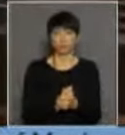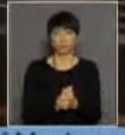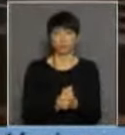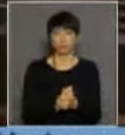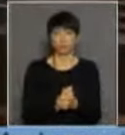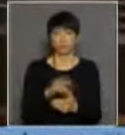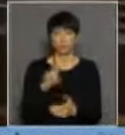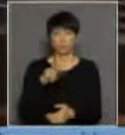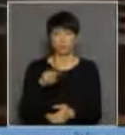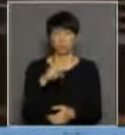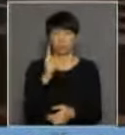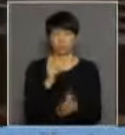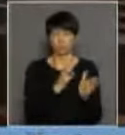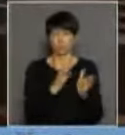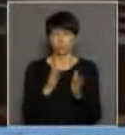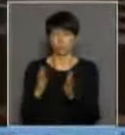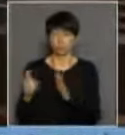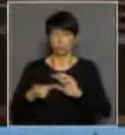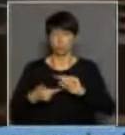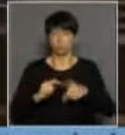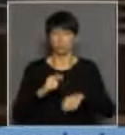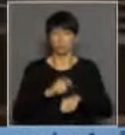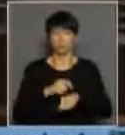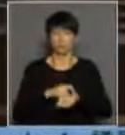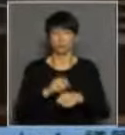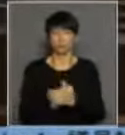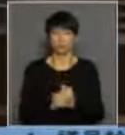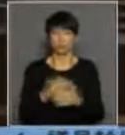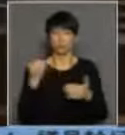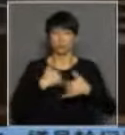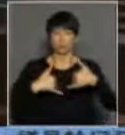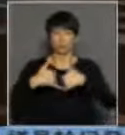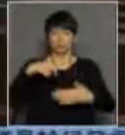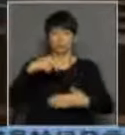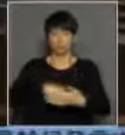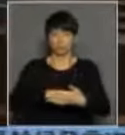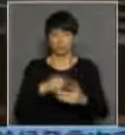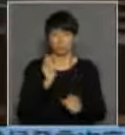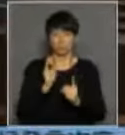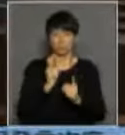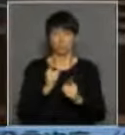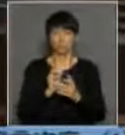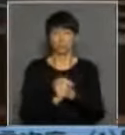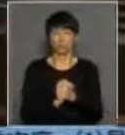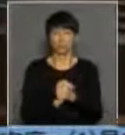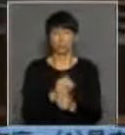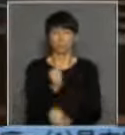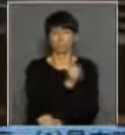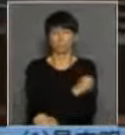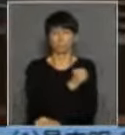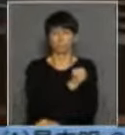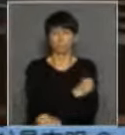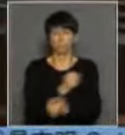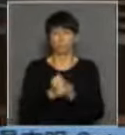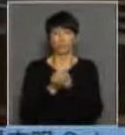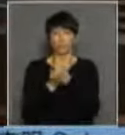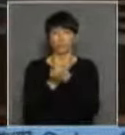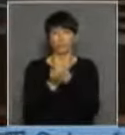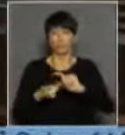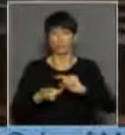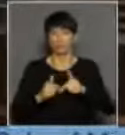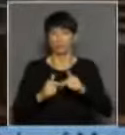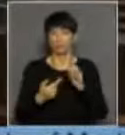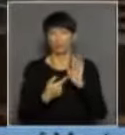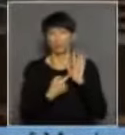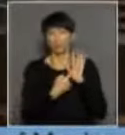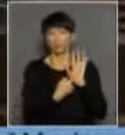處理方法嘅時候，無論喺議會內，甚至喺議會更加辛苦嘅支持呢個方案嘅朋友